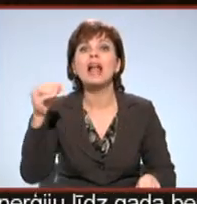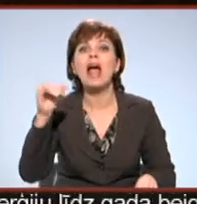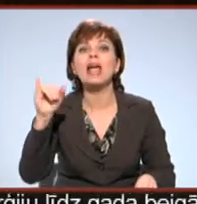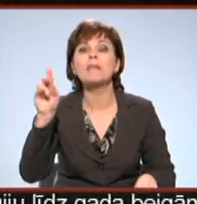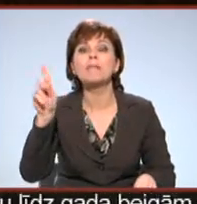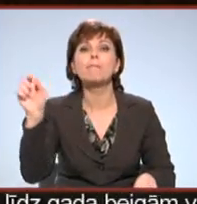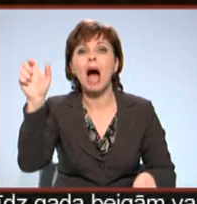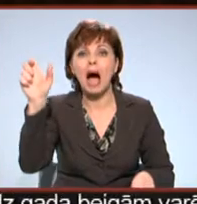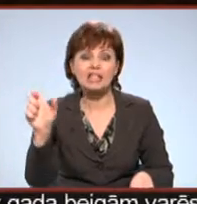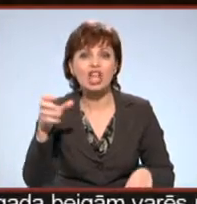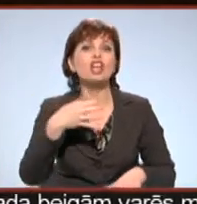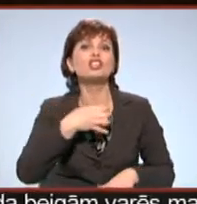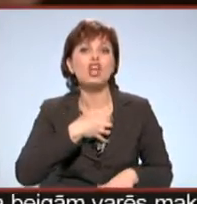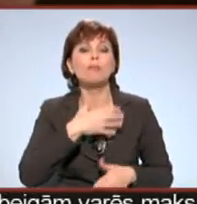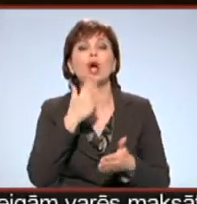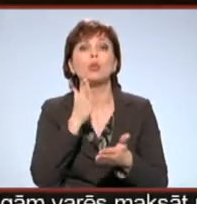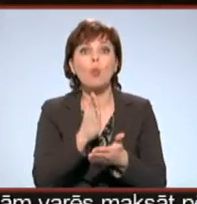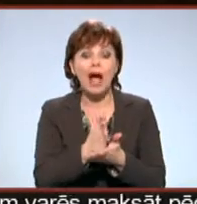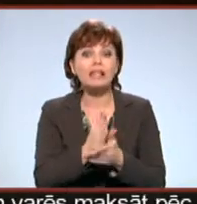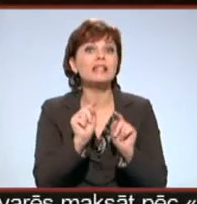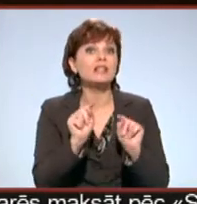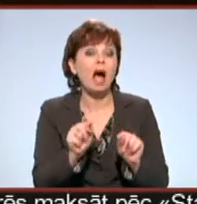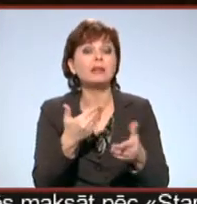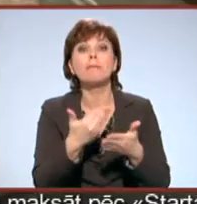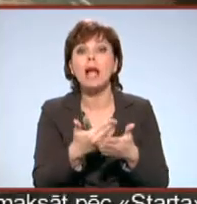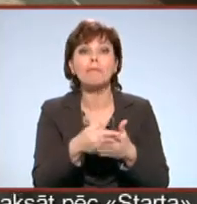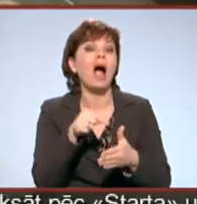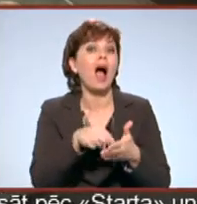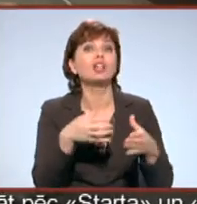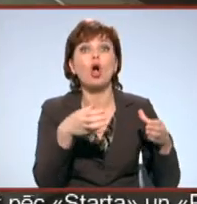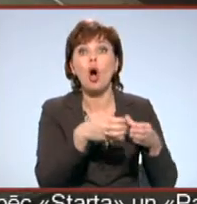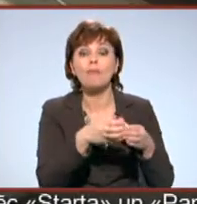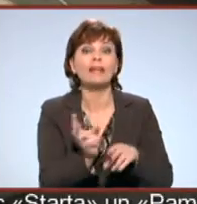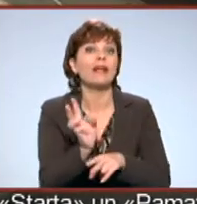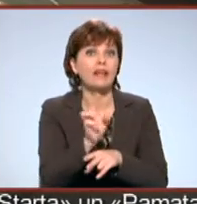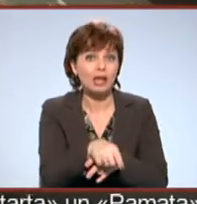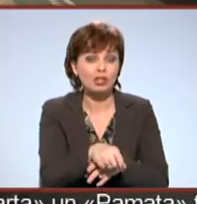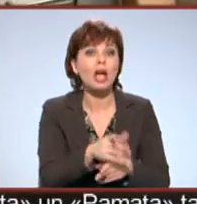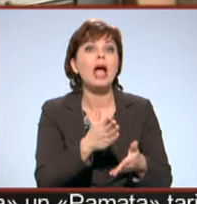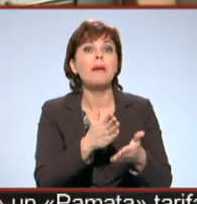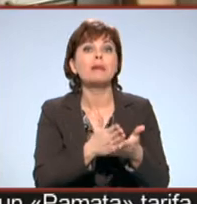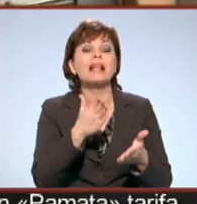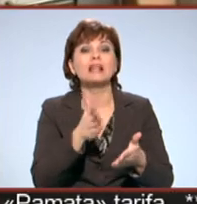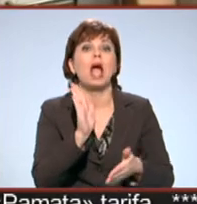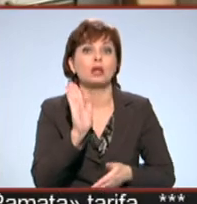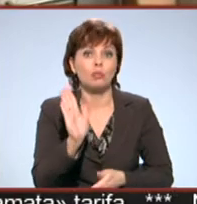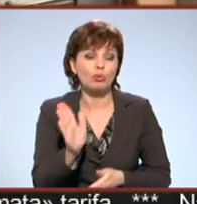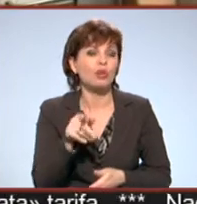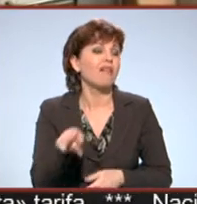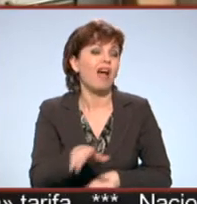norāda, čempionāts visticamāk notiks pat tad, ja kāda komanda neieradīsies. Precedents tam jau ir. Tā nebūs, ka